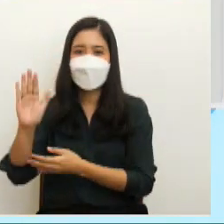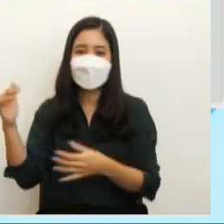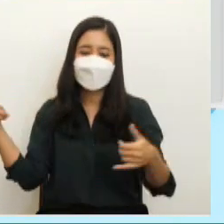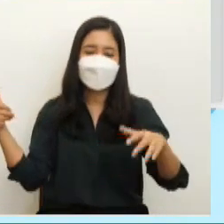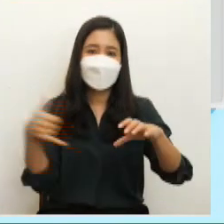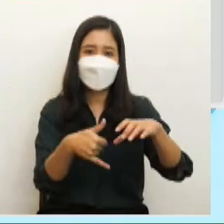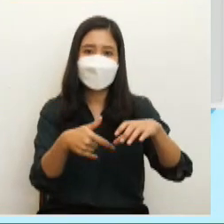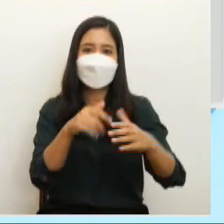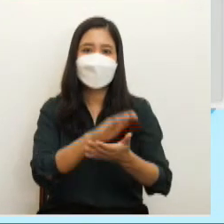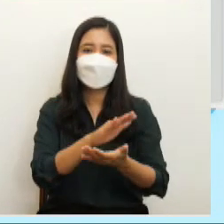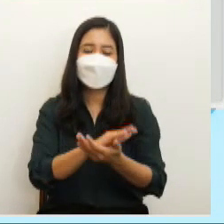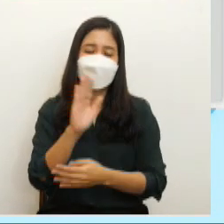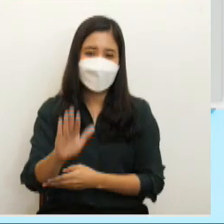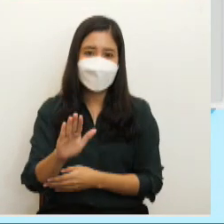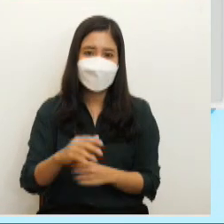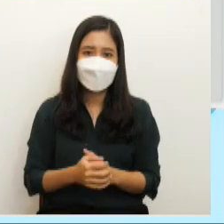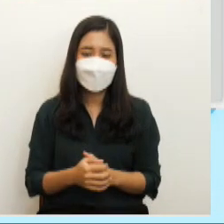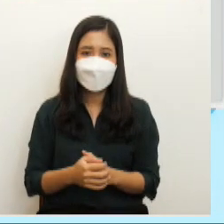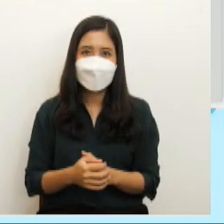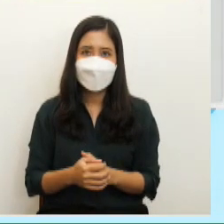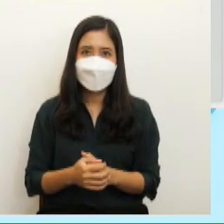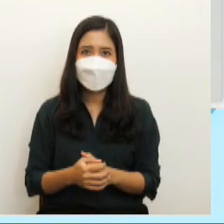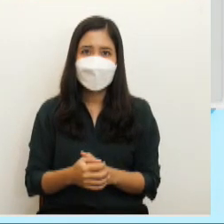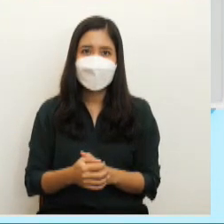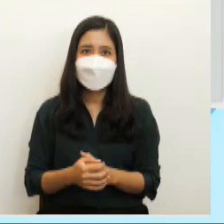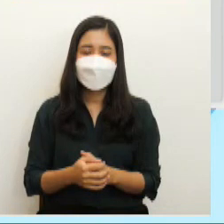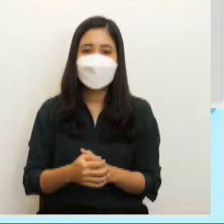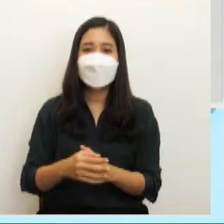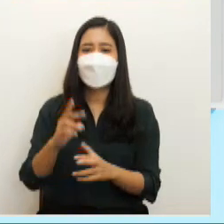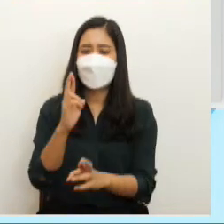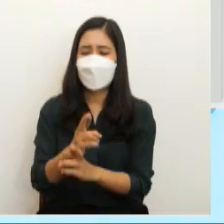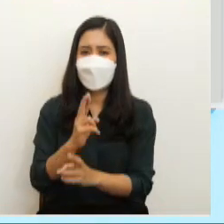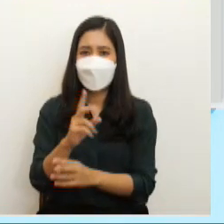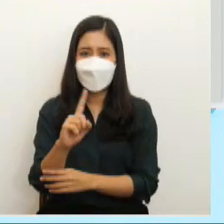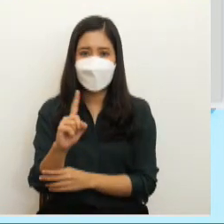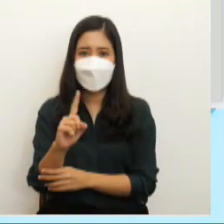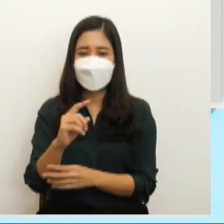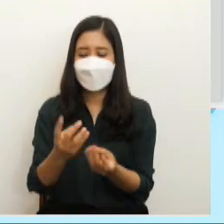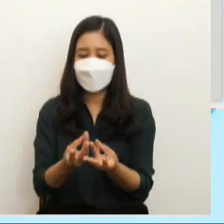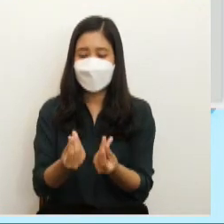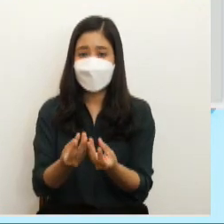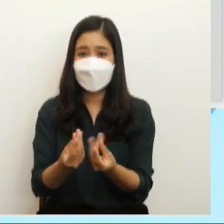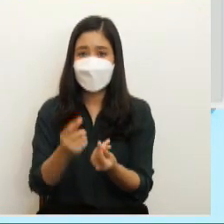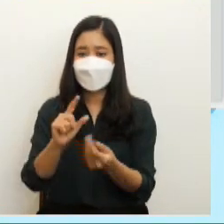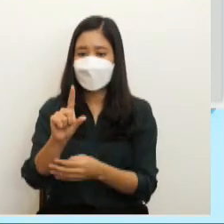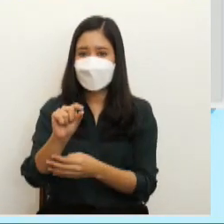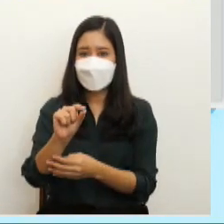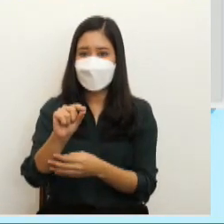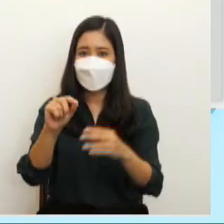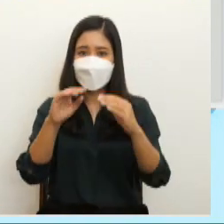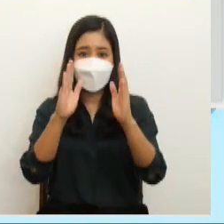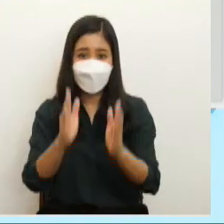ราะฉะนั้นเนี่ยข้อห้ามอีกอันหนึ่งที่ต้องระมัดระวังก็คือถ้ามีพื้นที่เกิน20คนนะครับที่ทำกิจกรรม